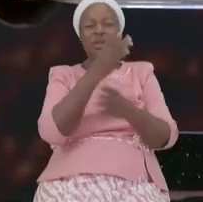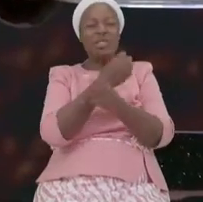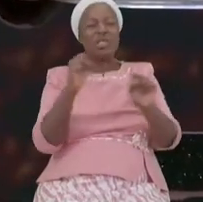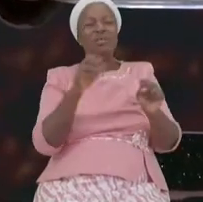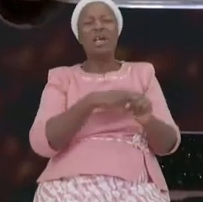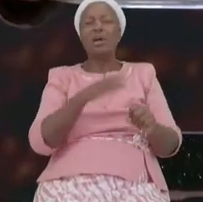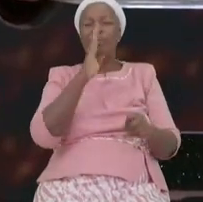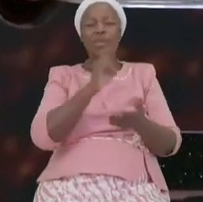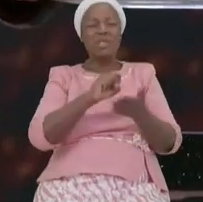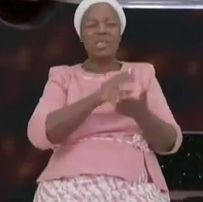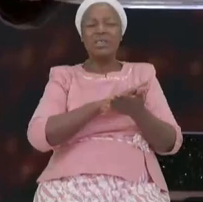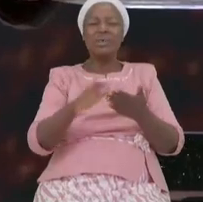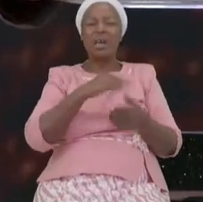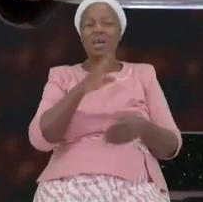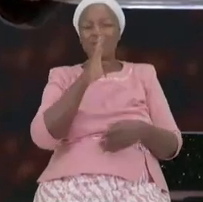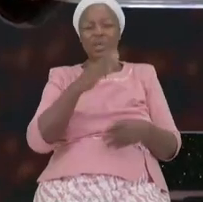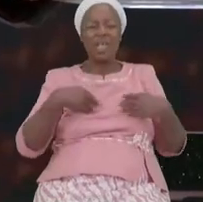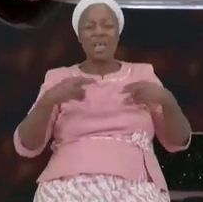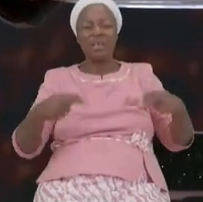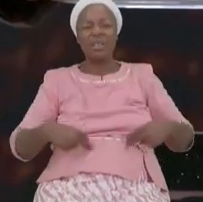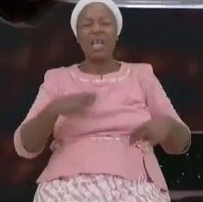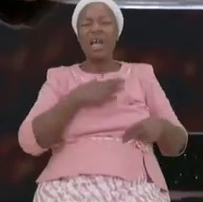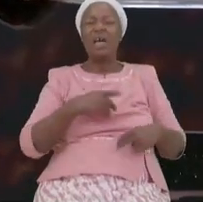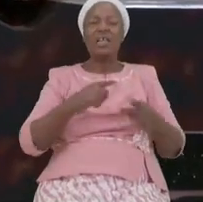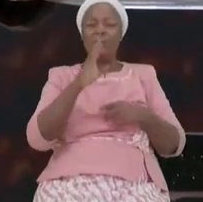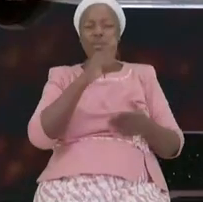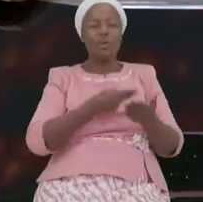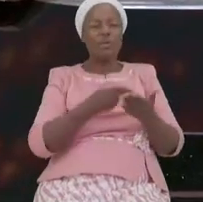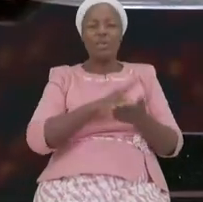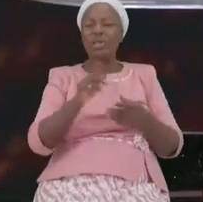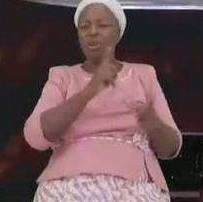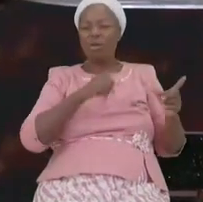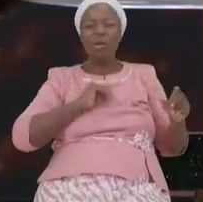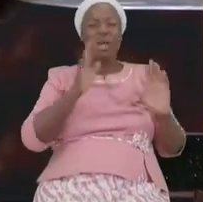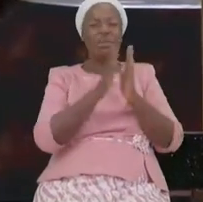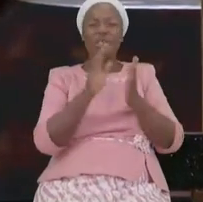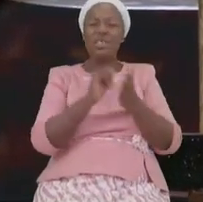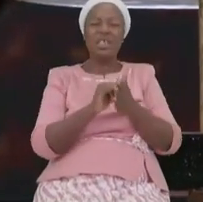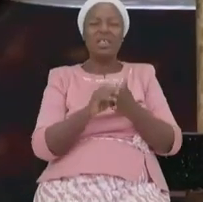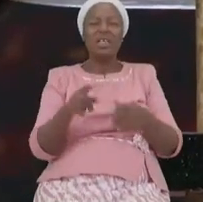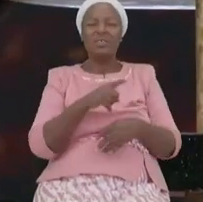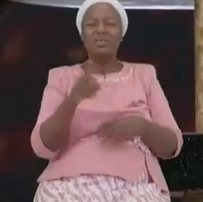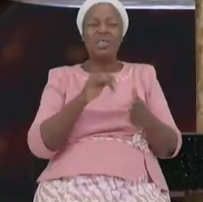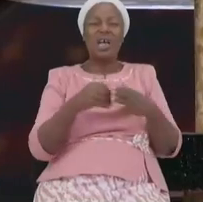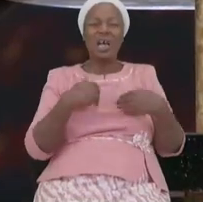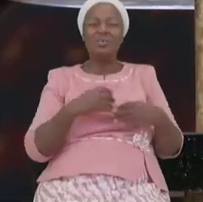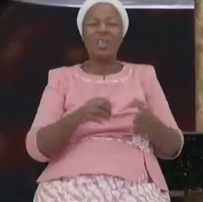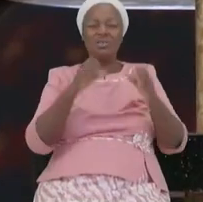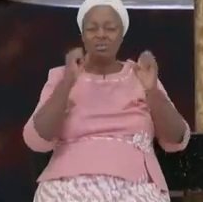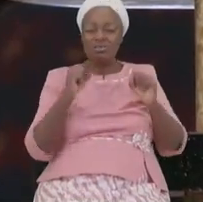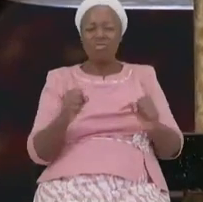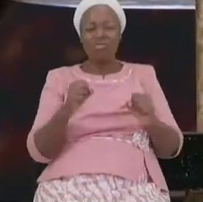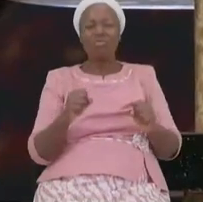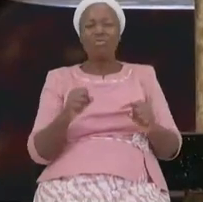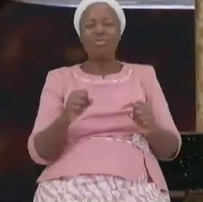sanctifié, soit en bonne santé, soit saint. Seigneur, je prie que ceux qui luttaient avant cette année, les luttes